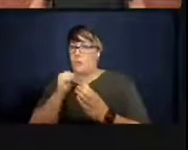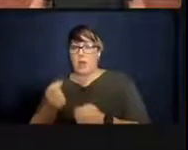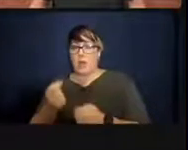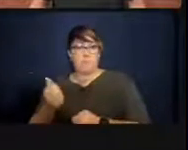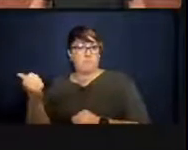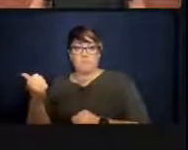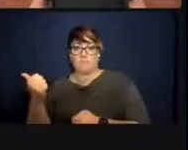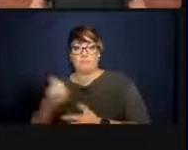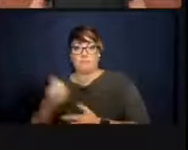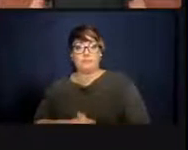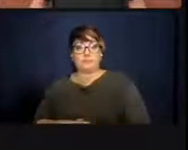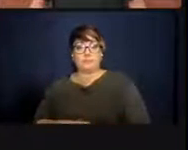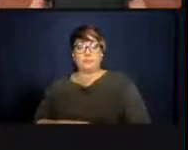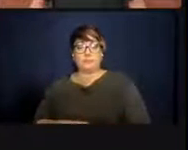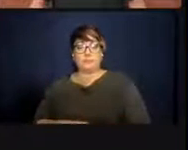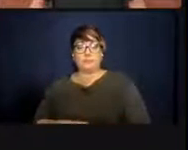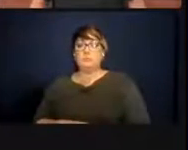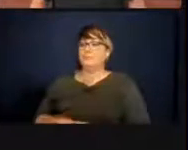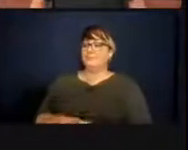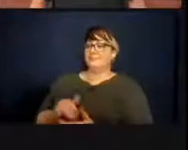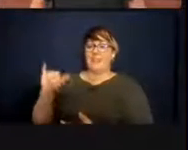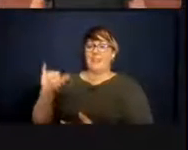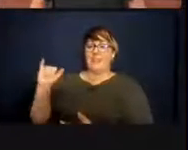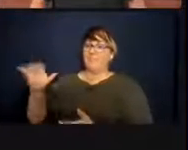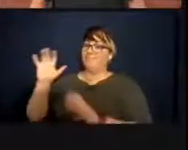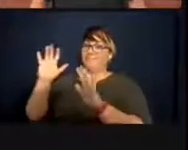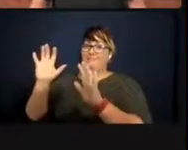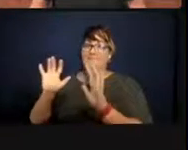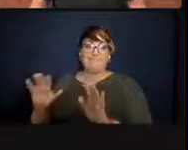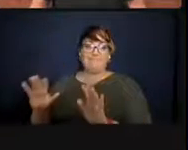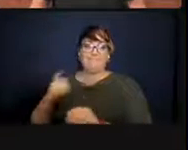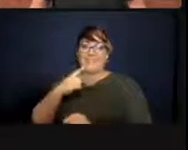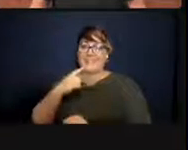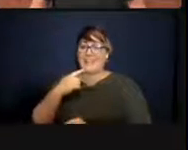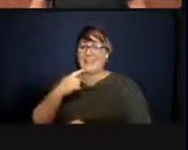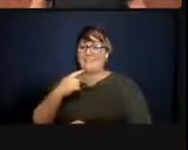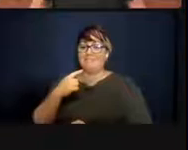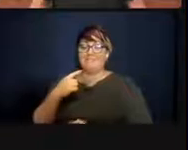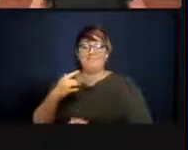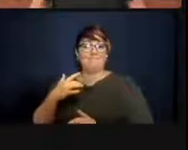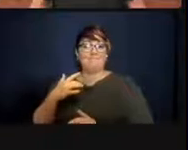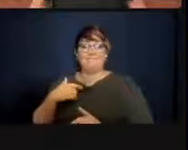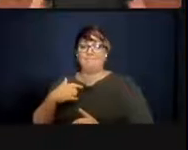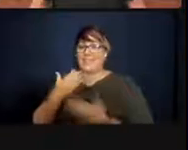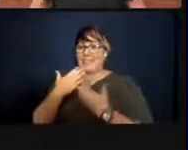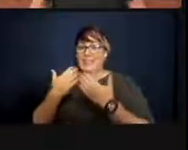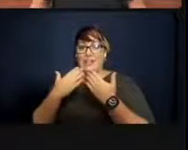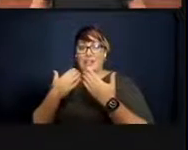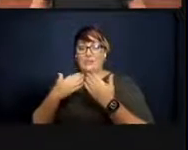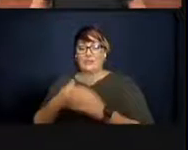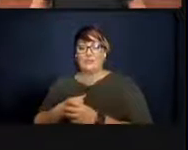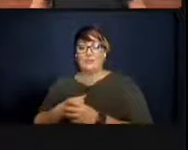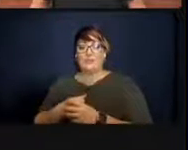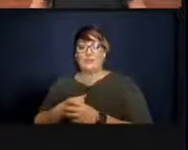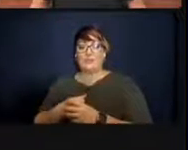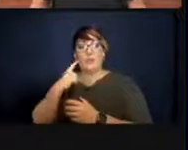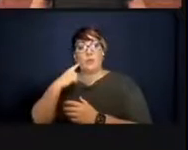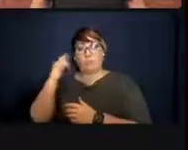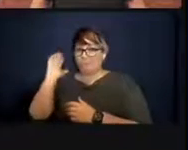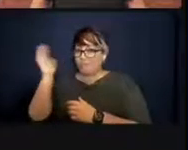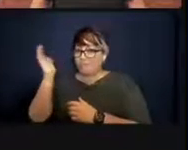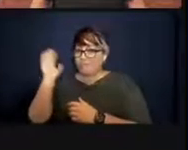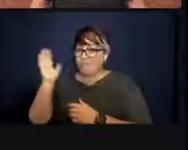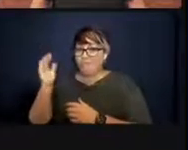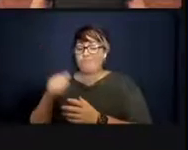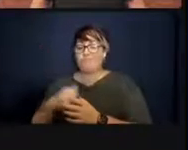يقومون بإقصائه. أنا مسرورة جدا بهذه التوجهات. شكرا لكم جزيلا على العروض